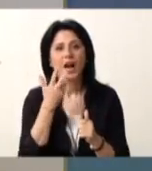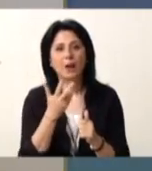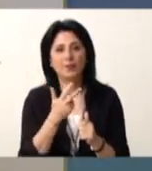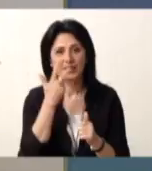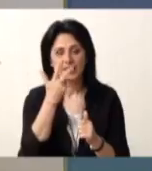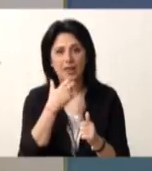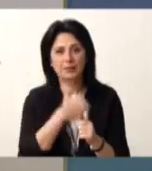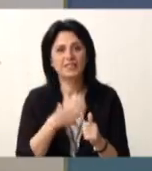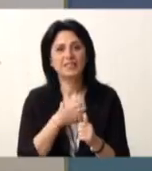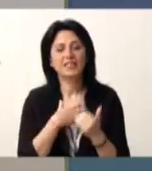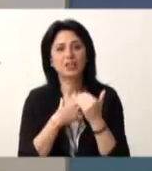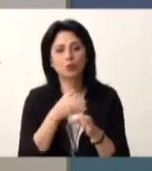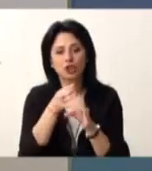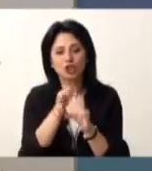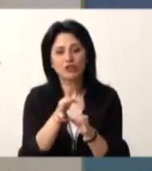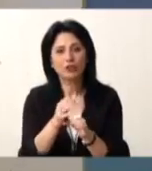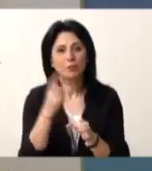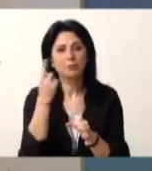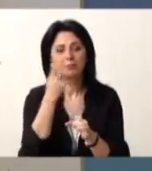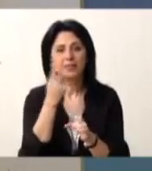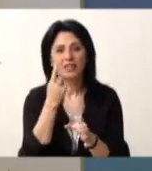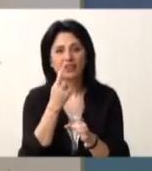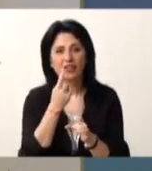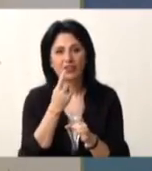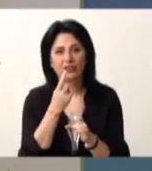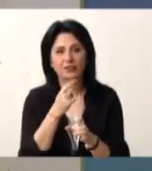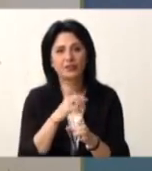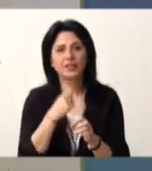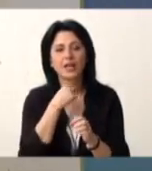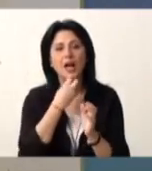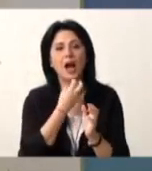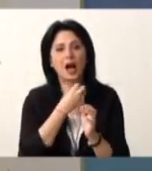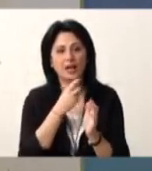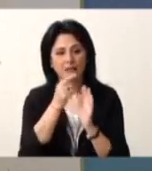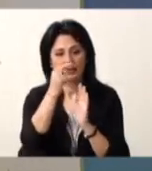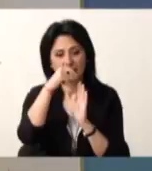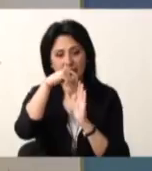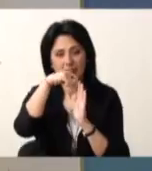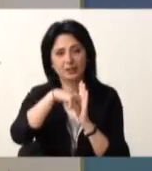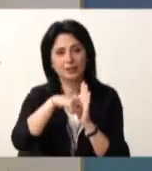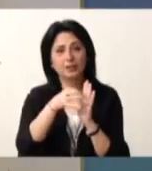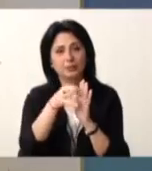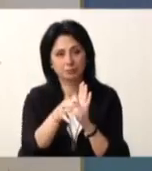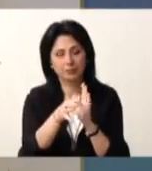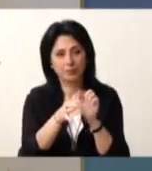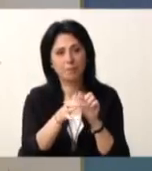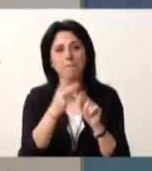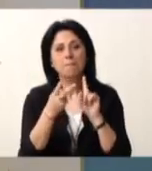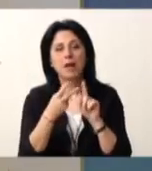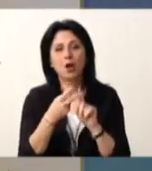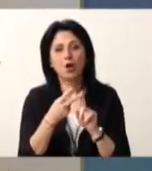სამი ძირითადი ფიზიოლოგიური შევიწროება, პირველი, რომელიც ხახიდან საყლაპავში გადასვლის ადგილას აქვს ადამიანს,